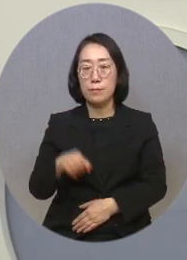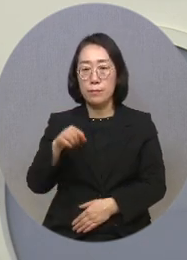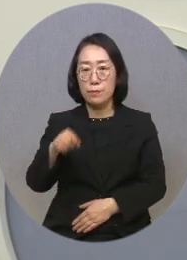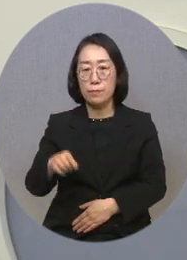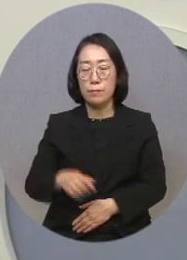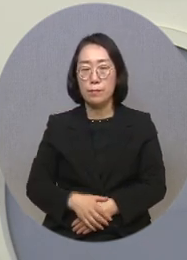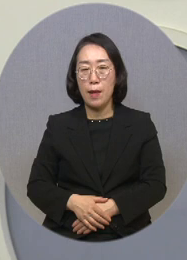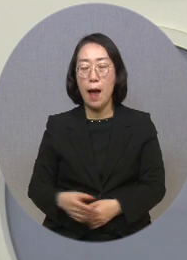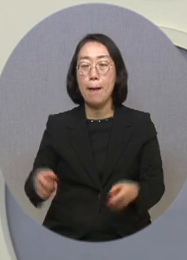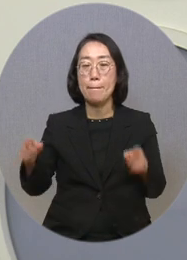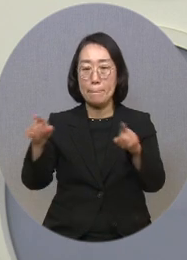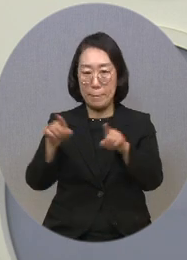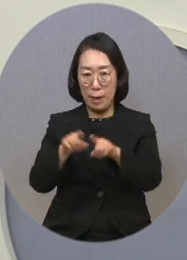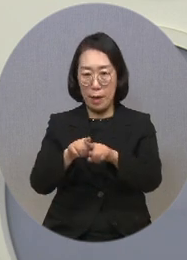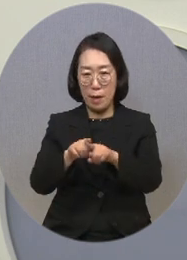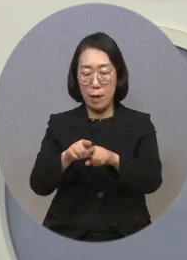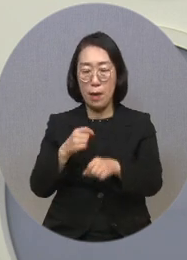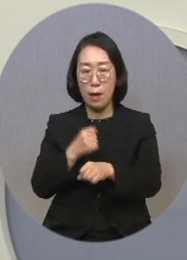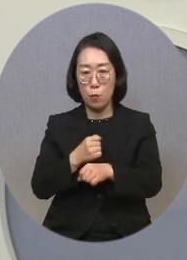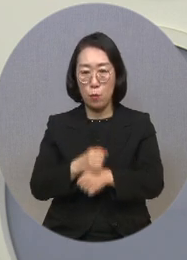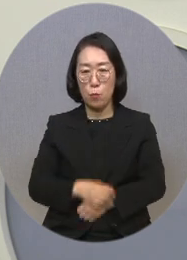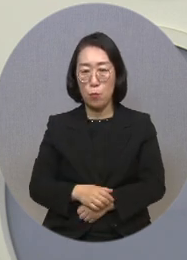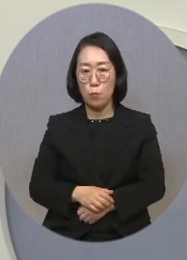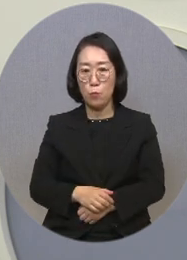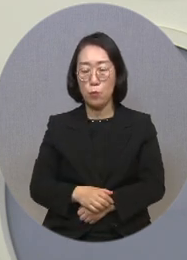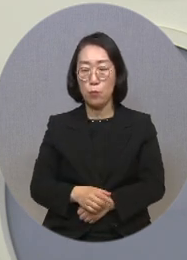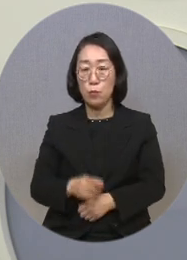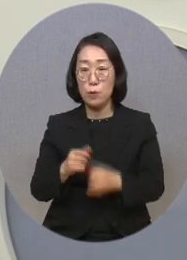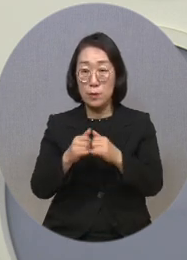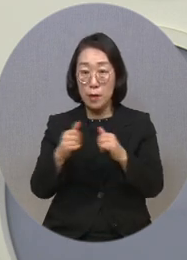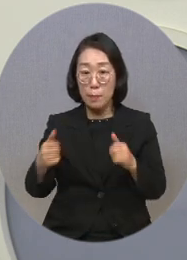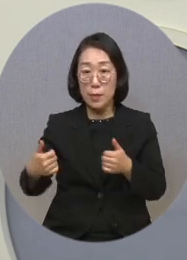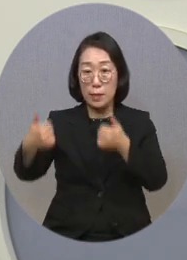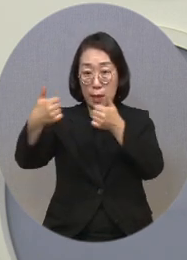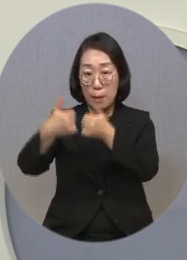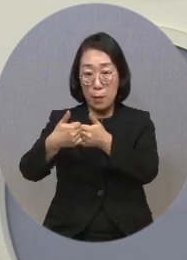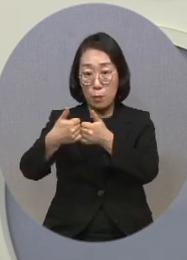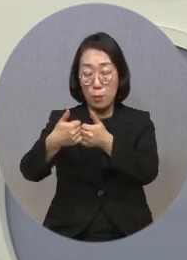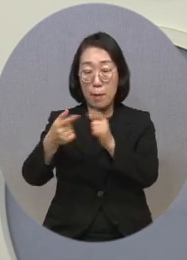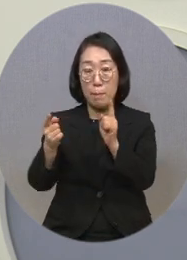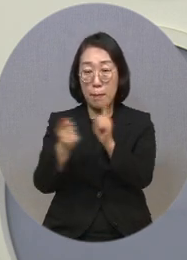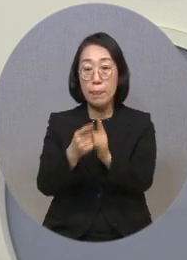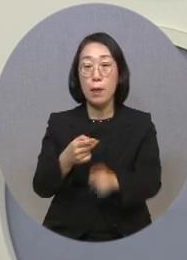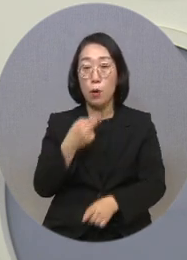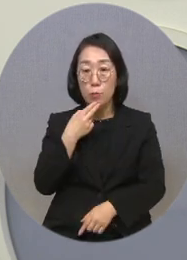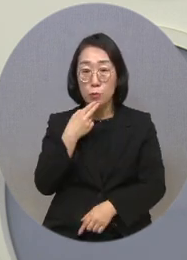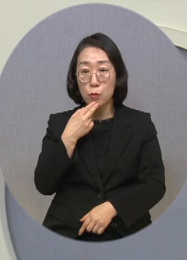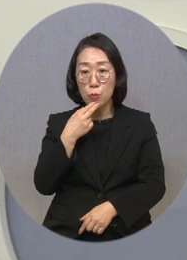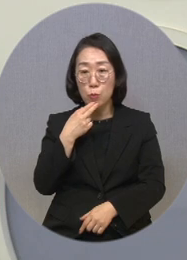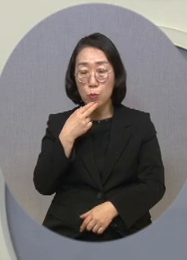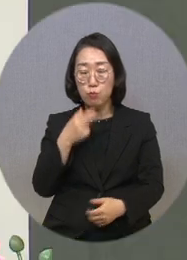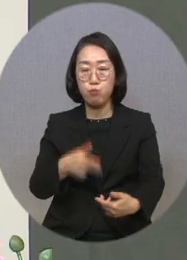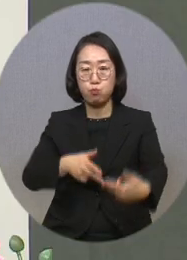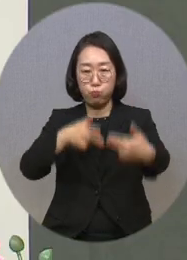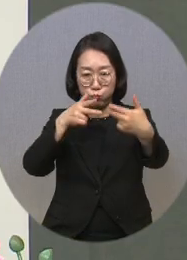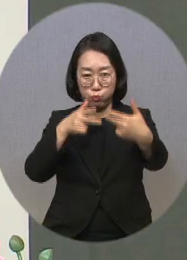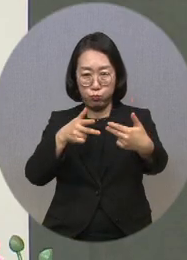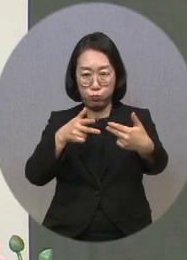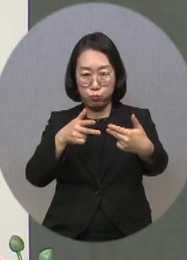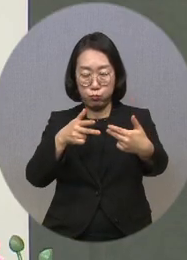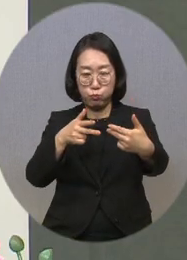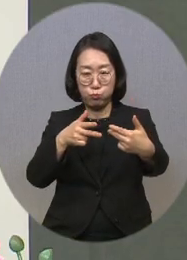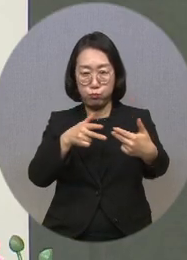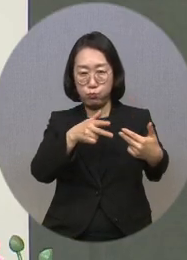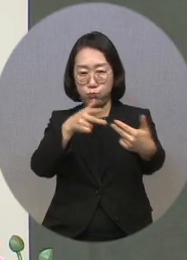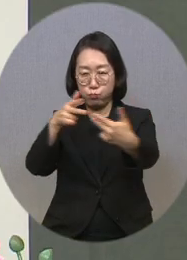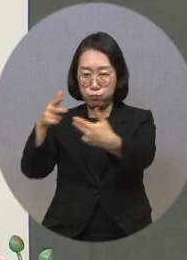다 함께 공유하고 우리가 사람이 실질적으로 대면하지 않아도 우리가 회의도 하고 그야말로